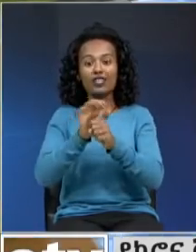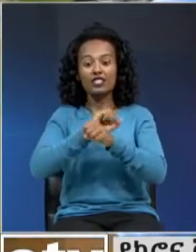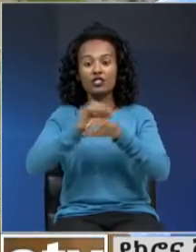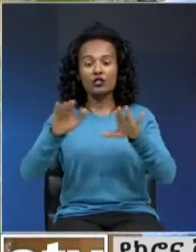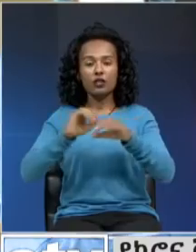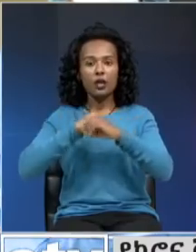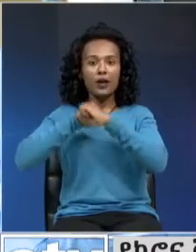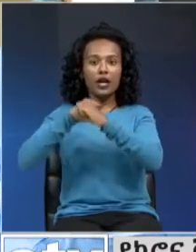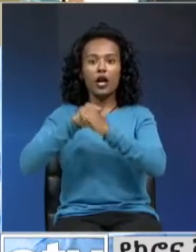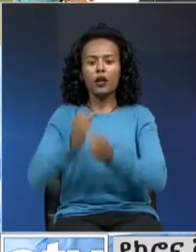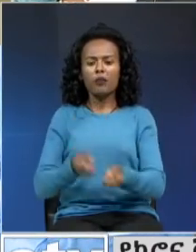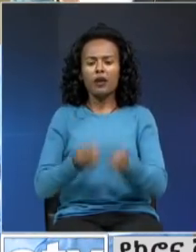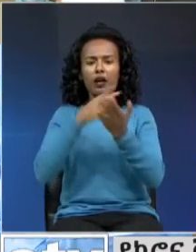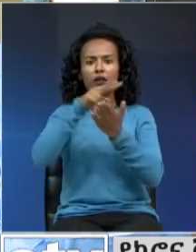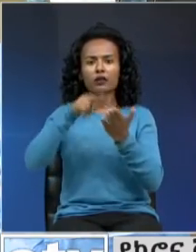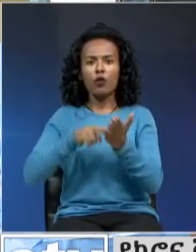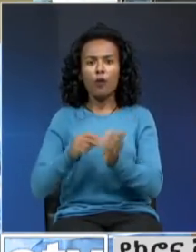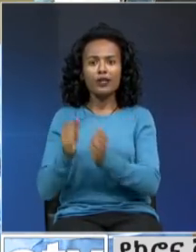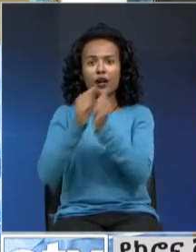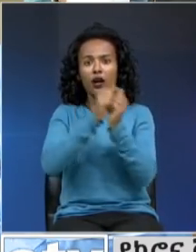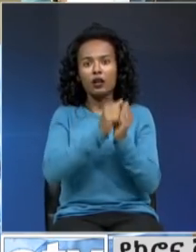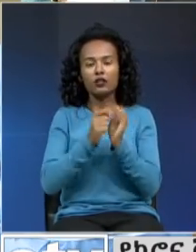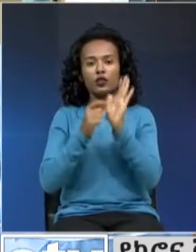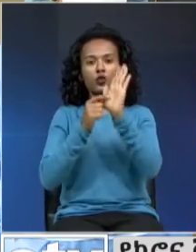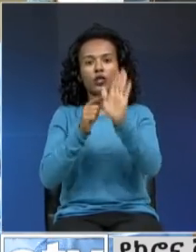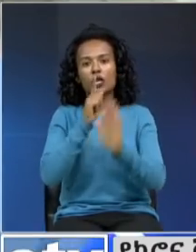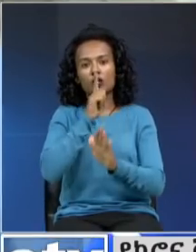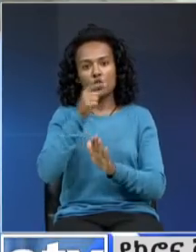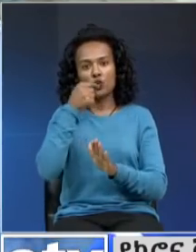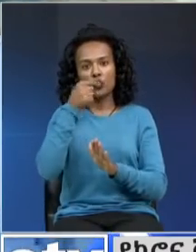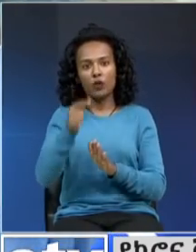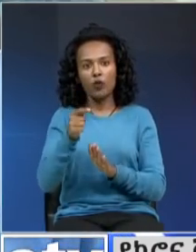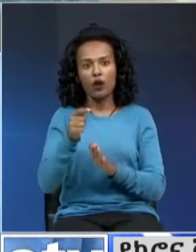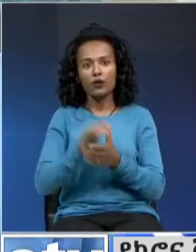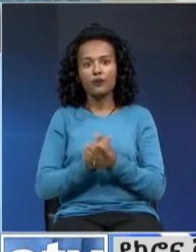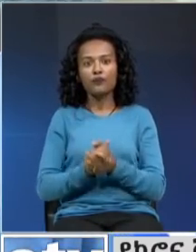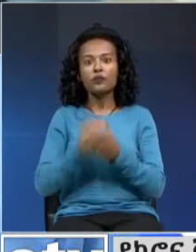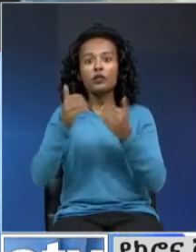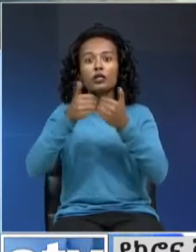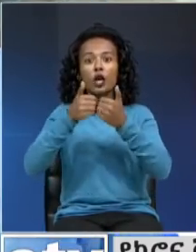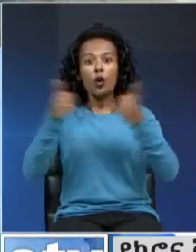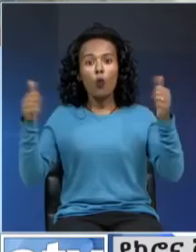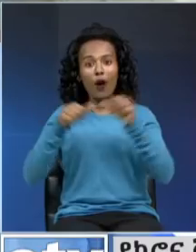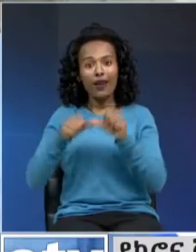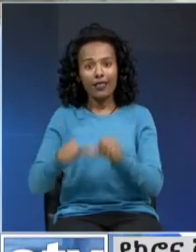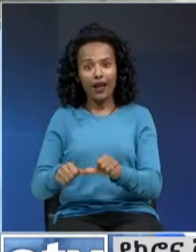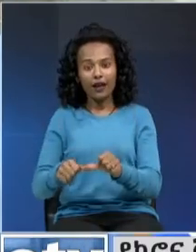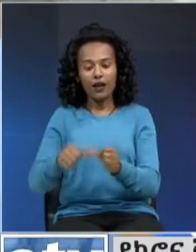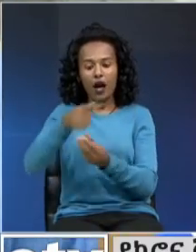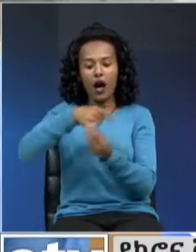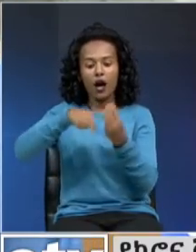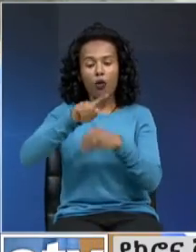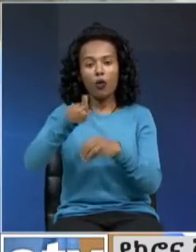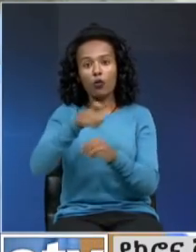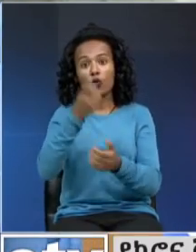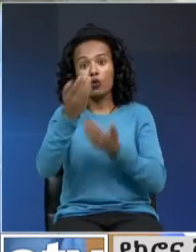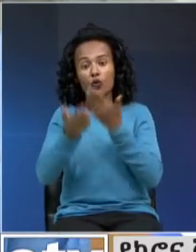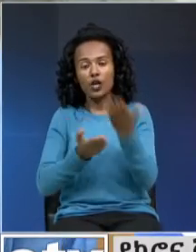ለመግታት በርካታ ተቋማት አጋርነታቸውን እያሳዩ ነውም ተብሏል። የኳራንታይን አካባቢ ሆነው